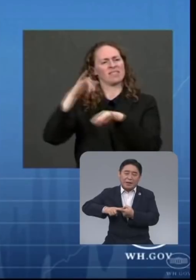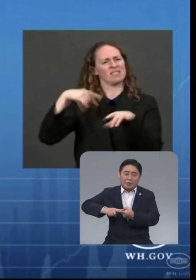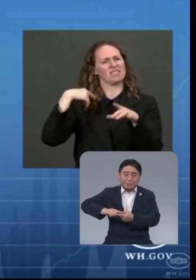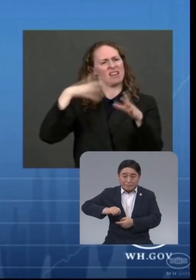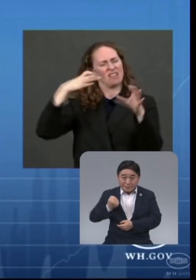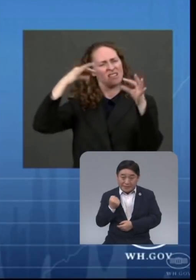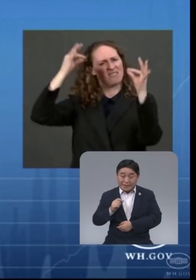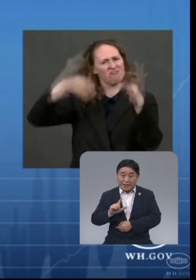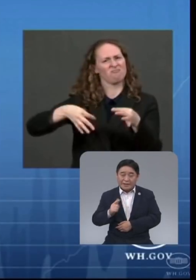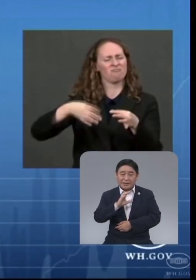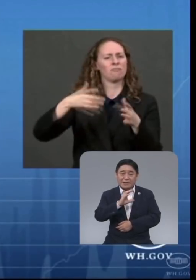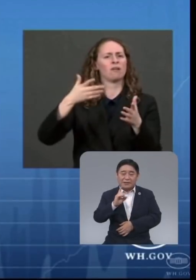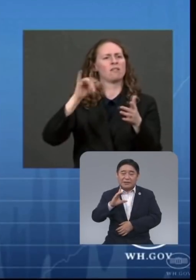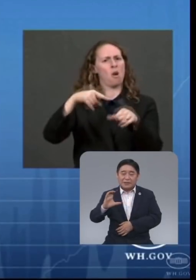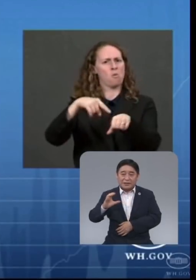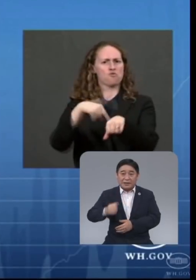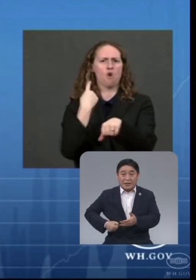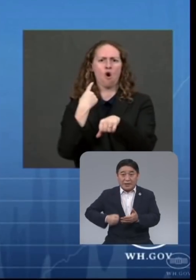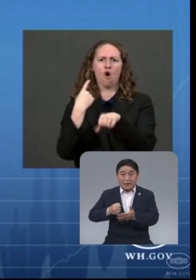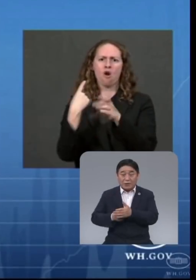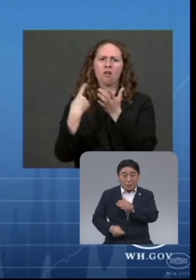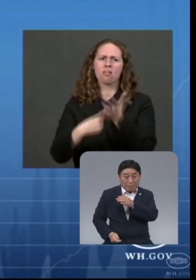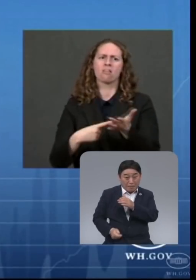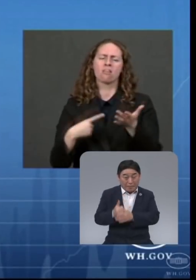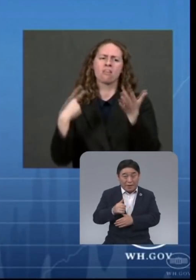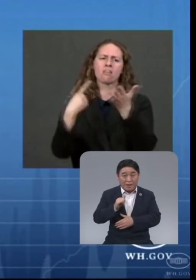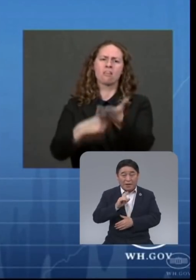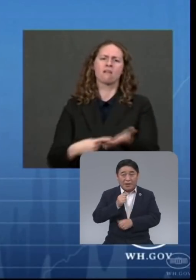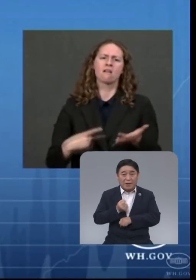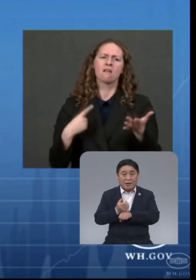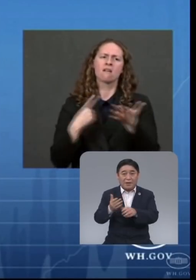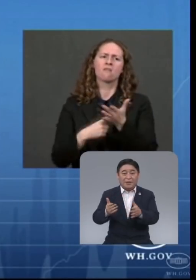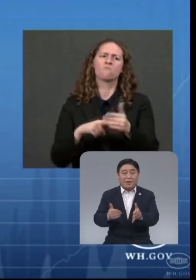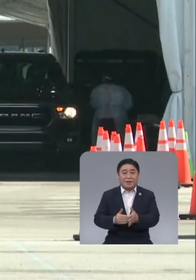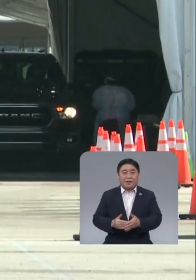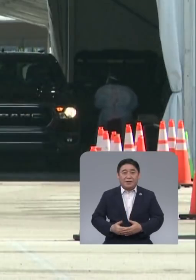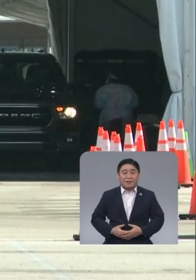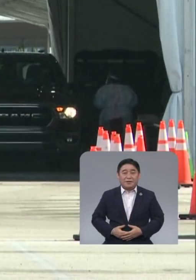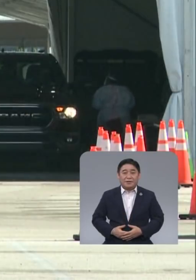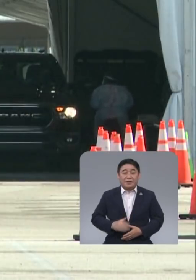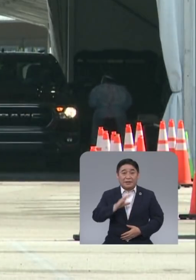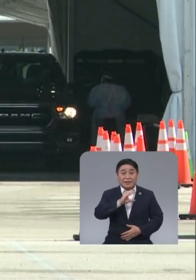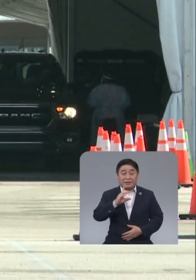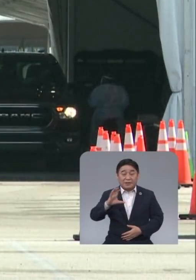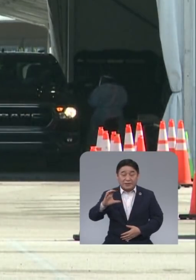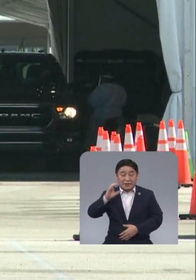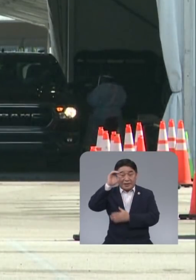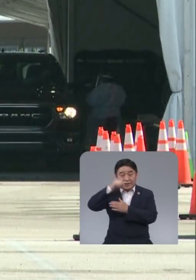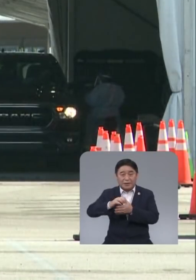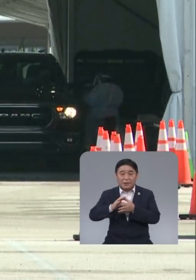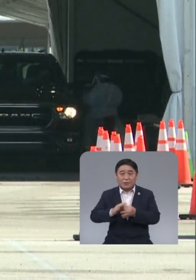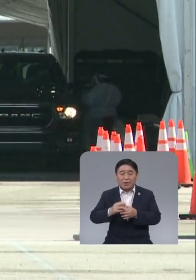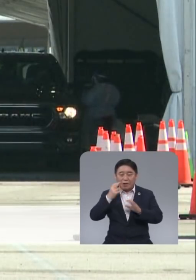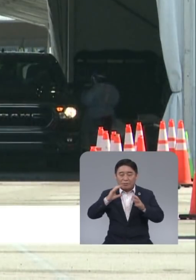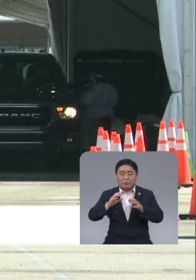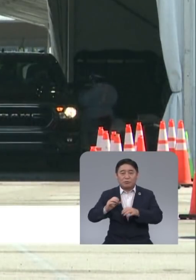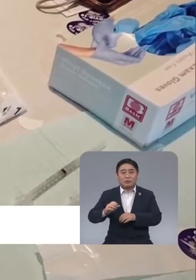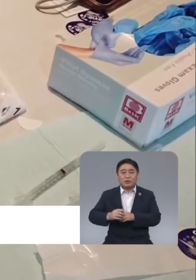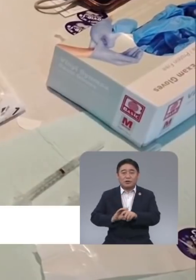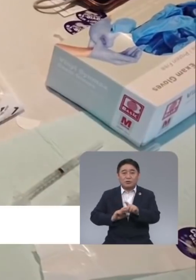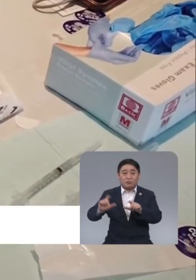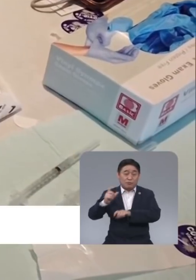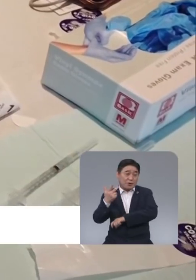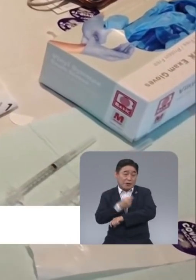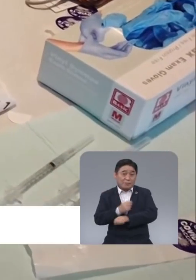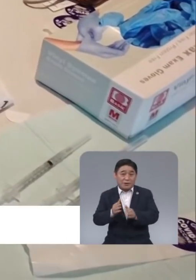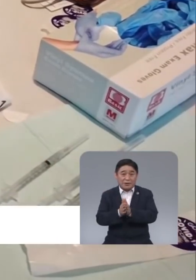않은 이번 CDC의 결정은 매우 이례적이라고 외신들은 전하고 있습니다. CDC의 승인으로 미국에서는 곧바로 추가